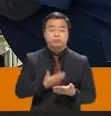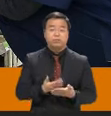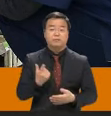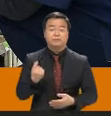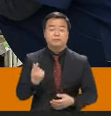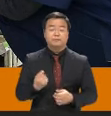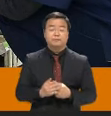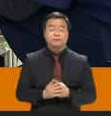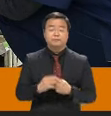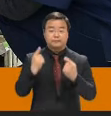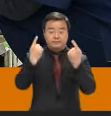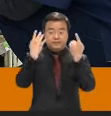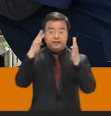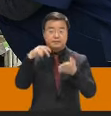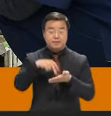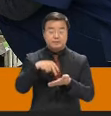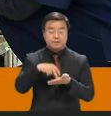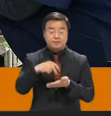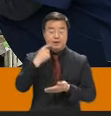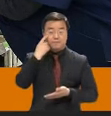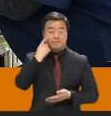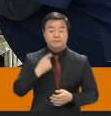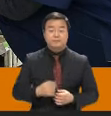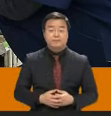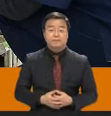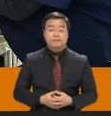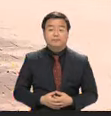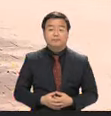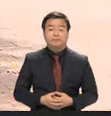기자가 대학생들의 입장에서 꼼꼼히 따져봤습니다.